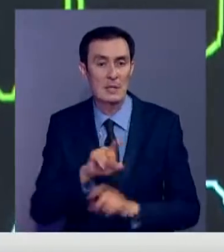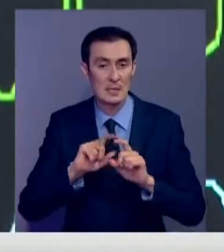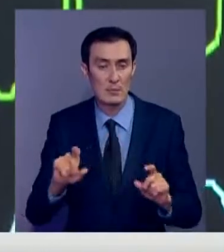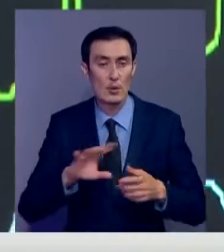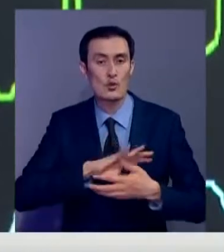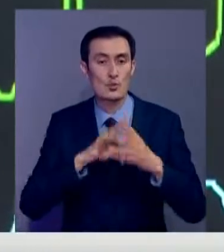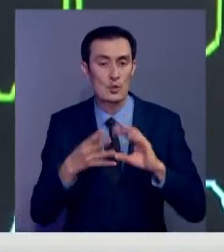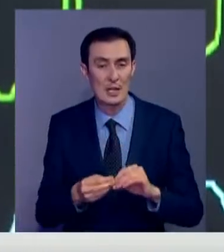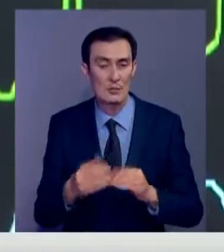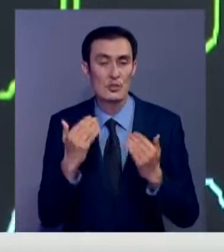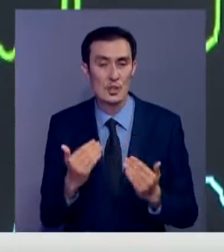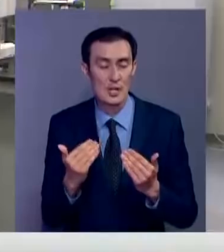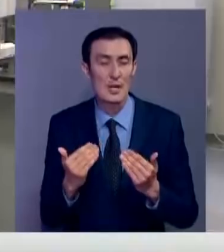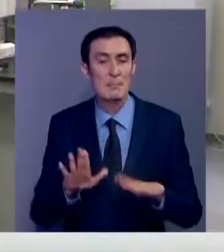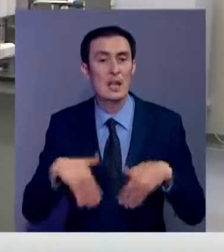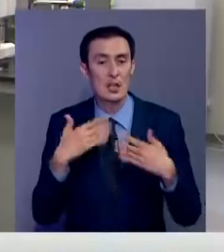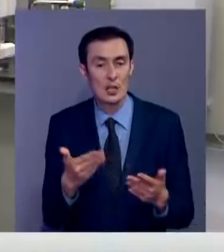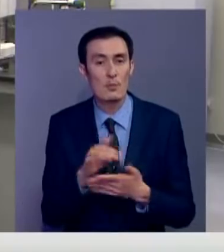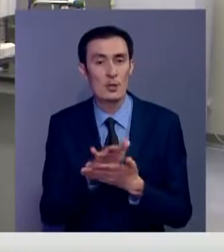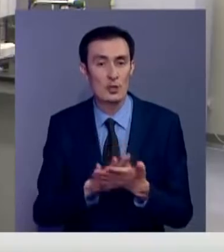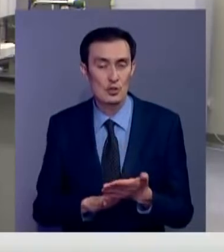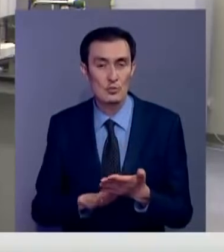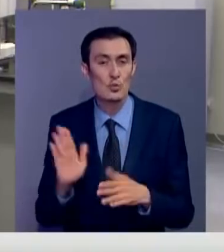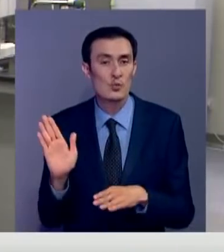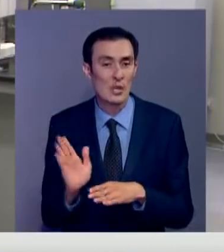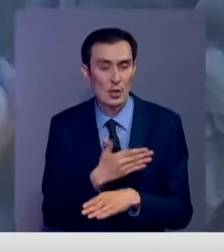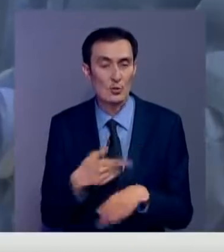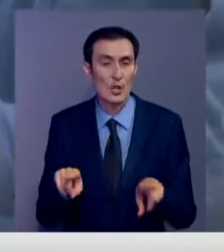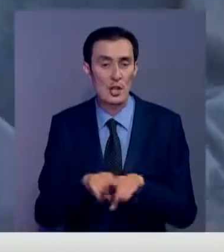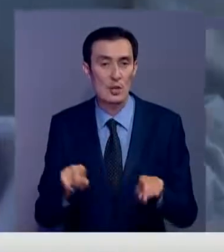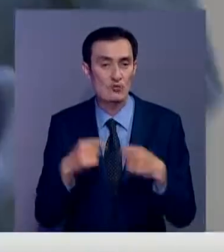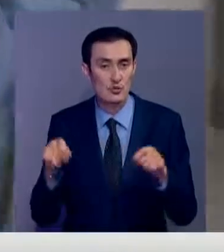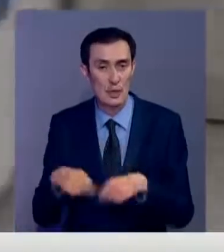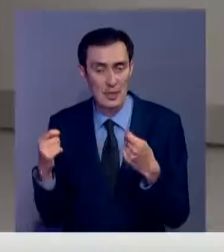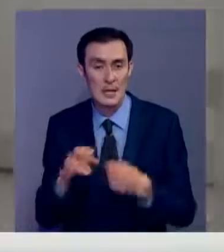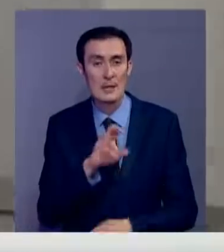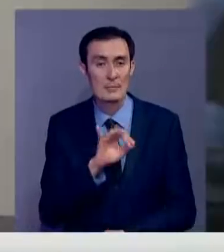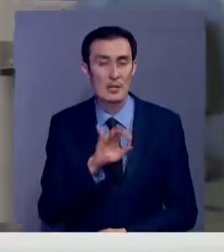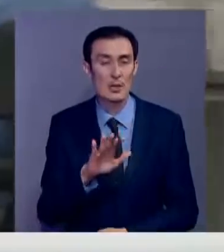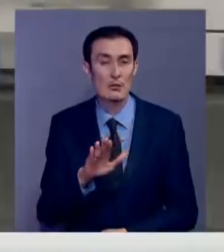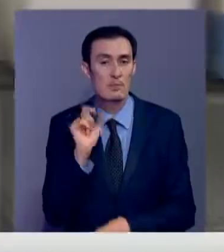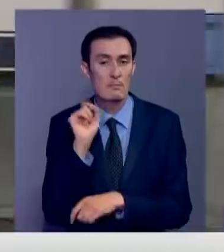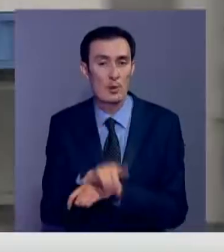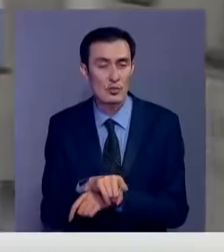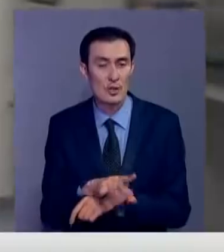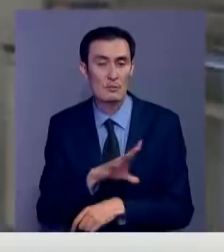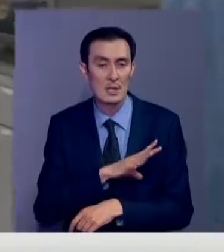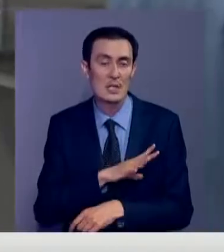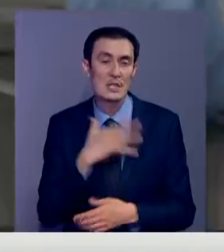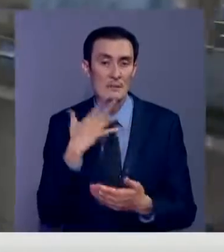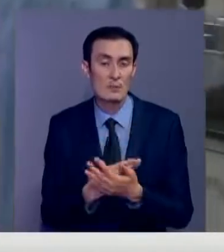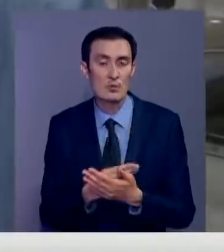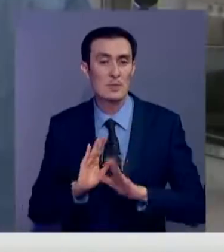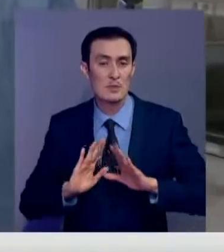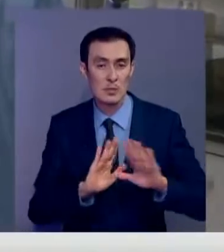По результатам сформированы предложения по дальнейшему устранению подобных нарушений. Ильжан Биртанов дал поручение